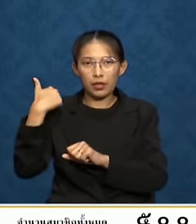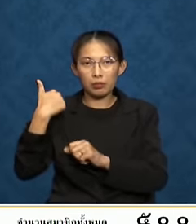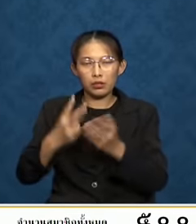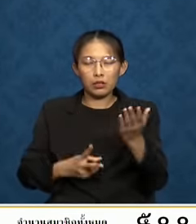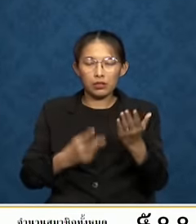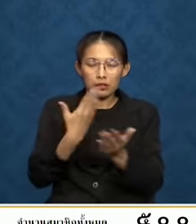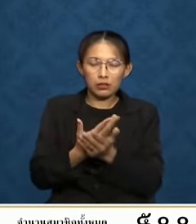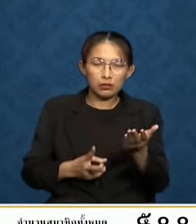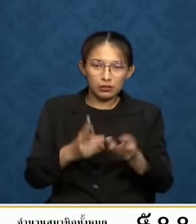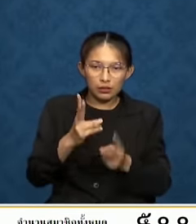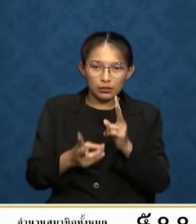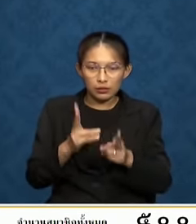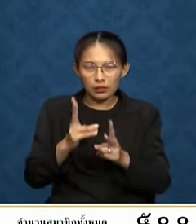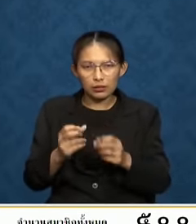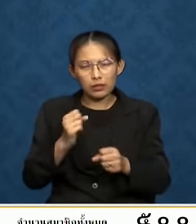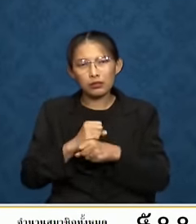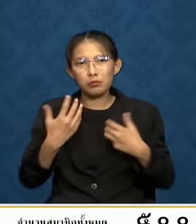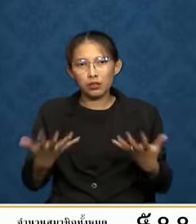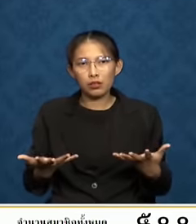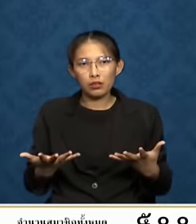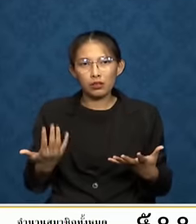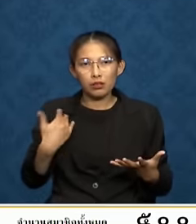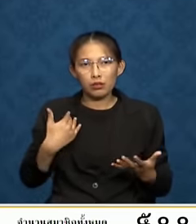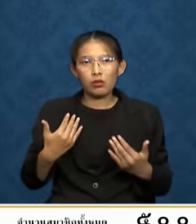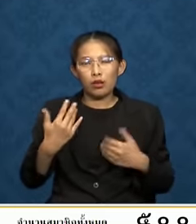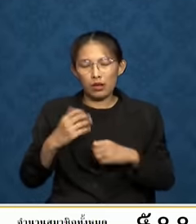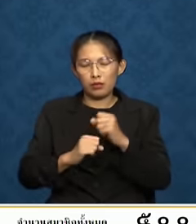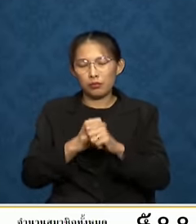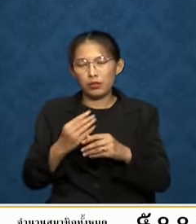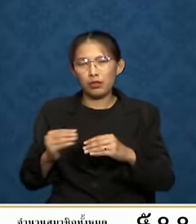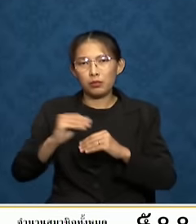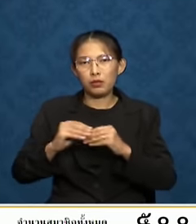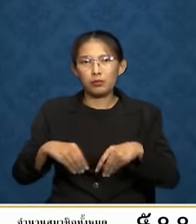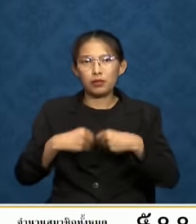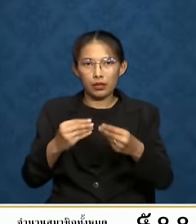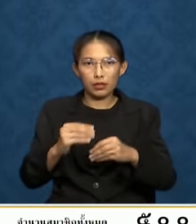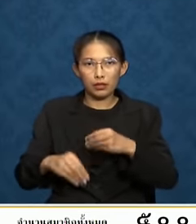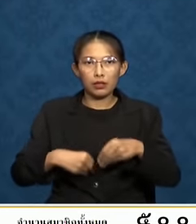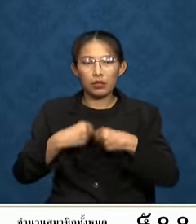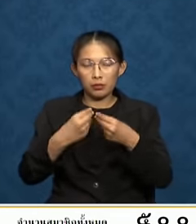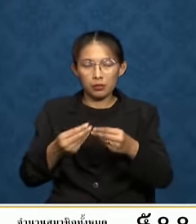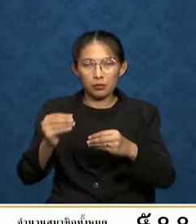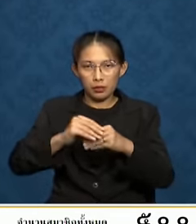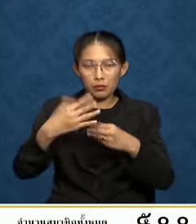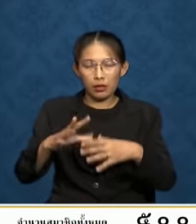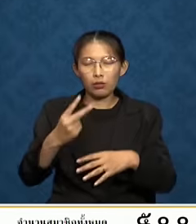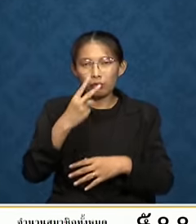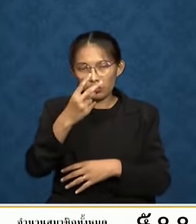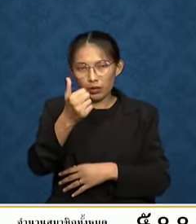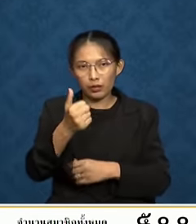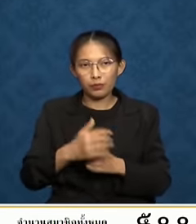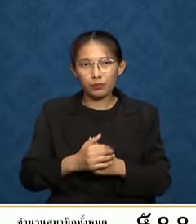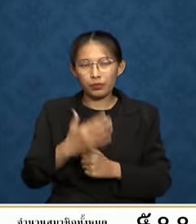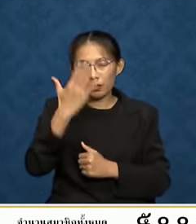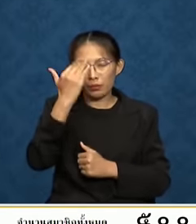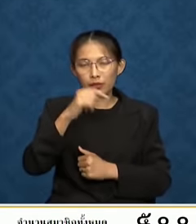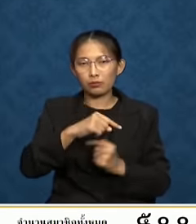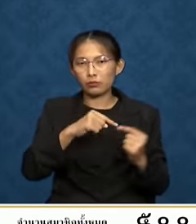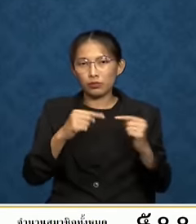งบตรงนี้ได้ยังไงอ่ะท่านกระทงเอไปนี้ก็เพิ่มมาให้เพิ่มแล้วนะฮท่านไปดูนั่นก็หมายความว่าต่อไปนี้